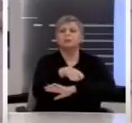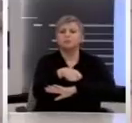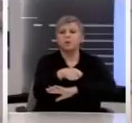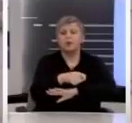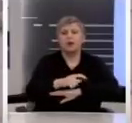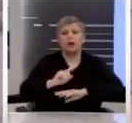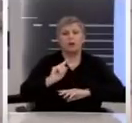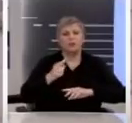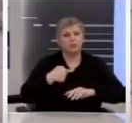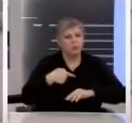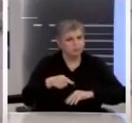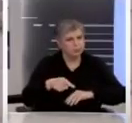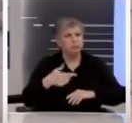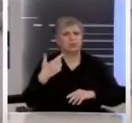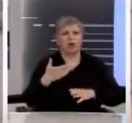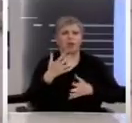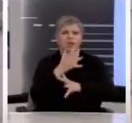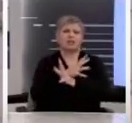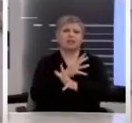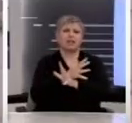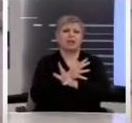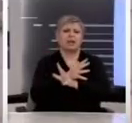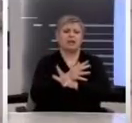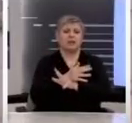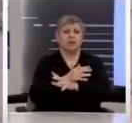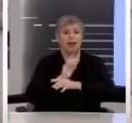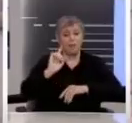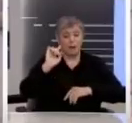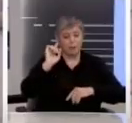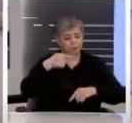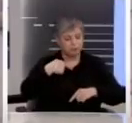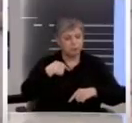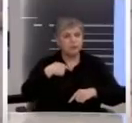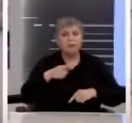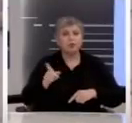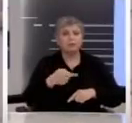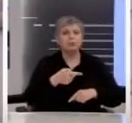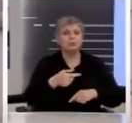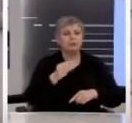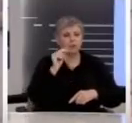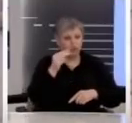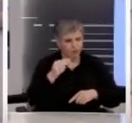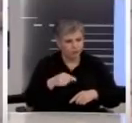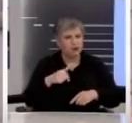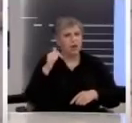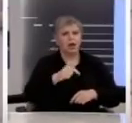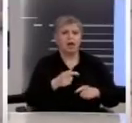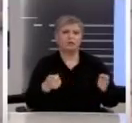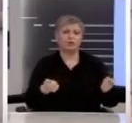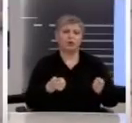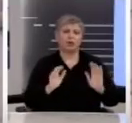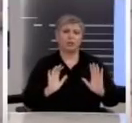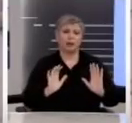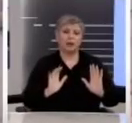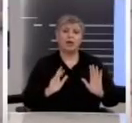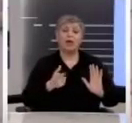πράγματι έρχονται εδώ από τους εισαγγελείς. Αυτό εφόσον το ανέγνωσα και αφού έγινε σχετική πρόταση, έχει σημασία